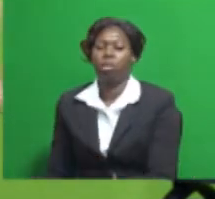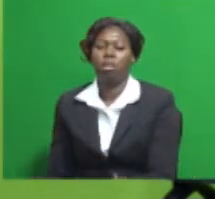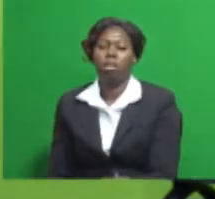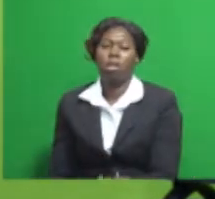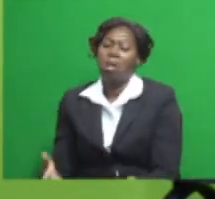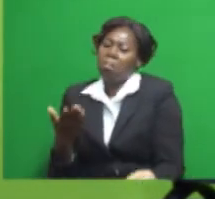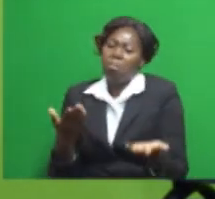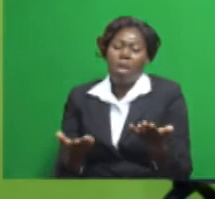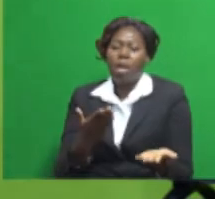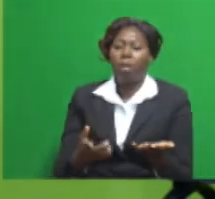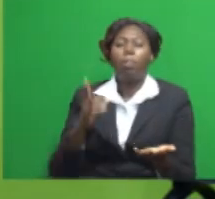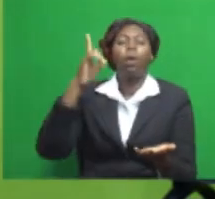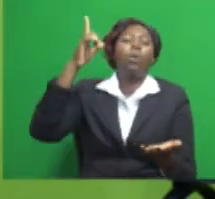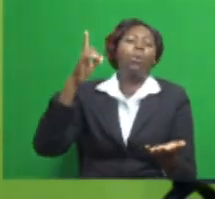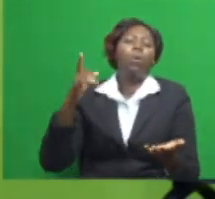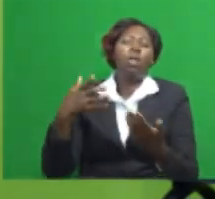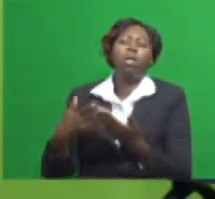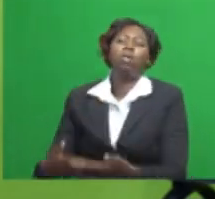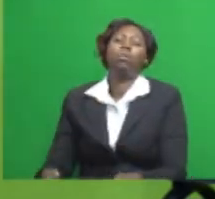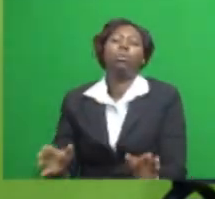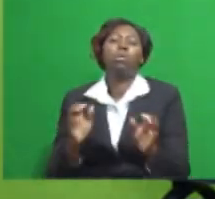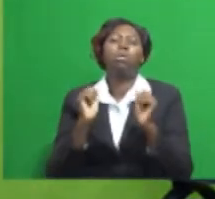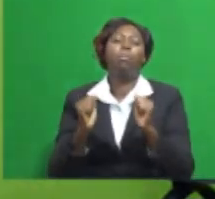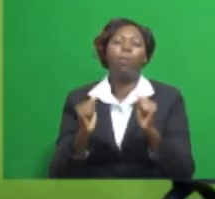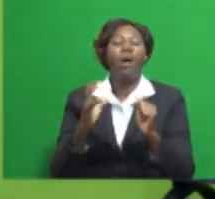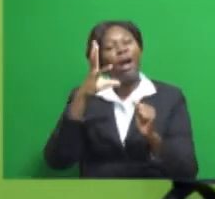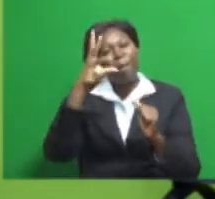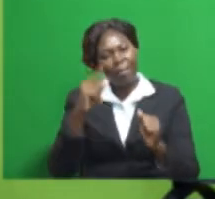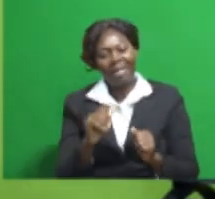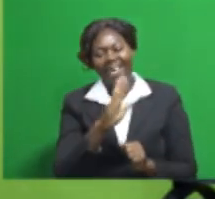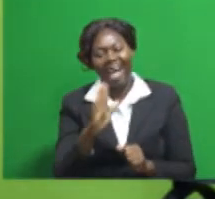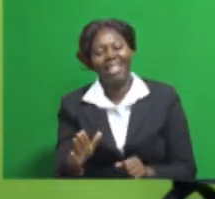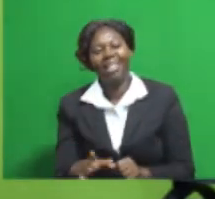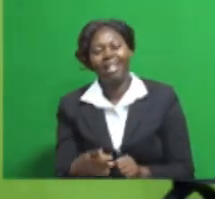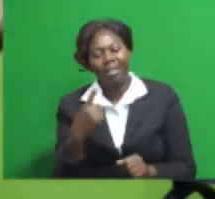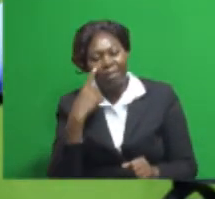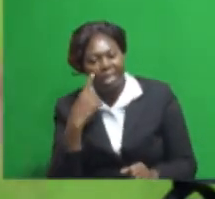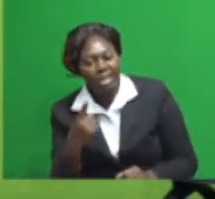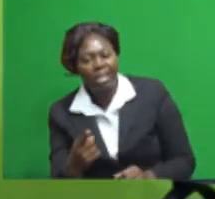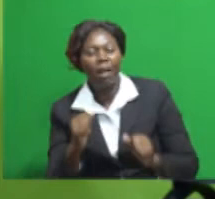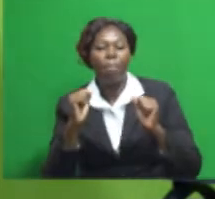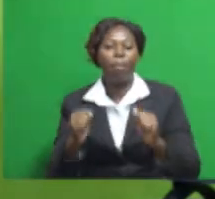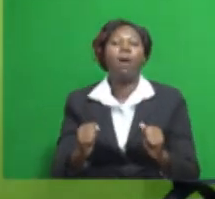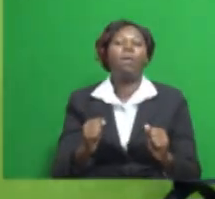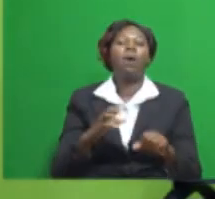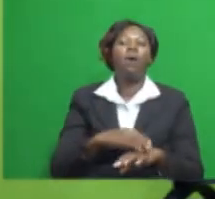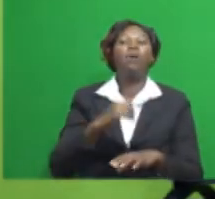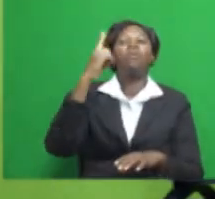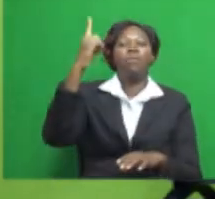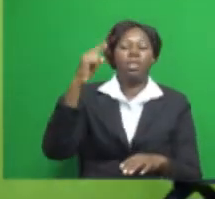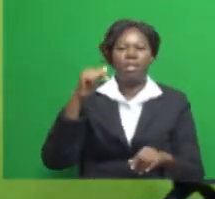paine vamwe vekuti Mwari akaratidza simba. Right. Ndo zvinofanira kuwanikwa patiri vatende. Chiverengai Daniel chapter